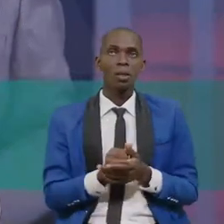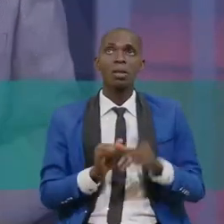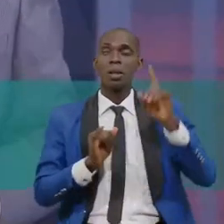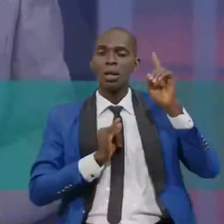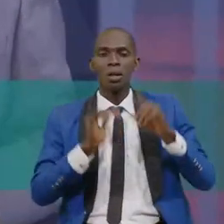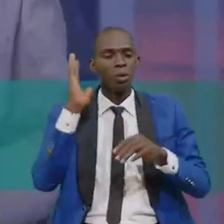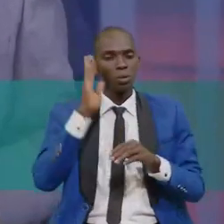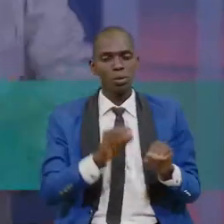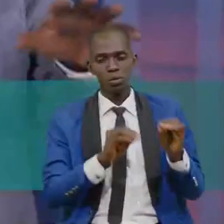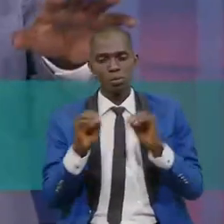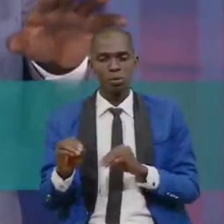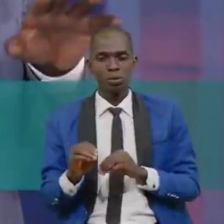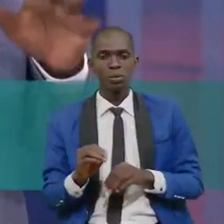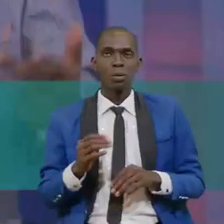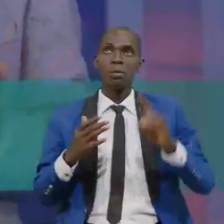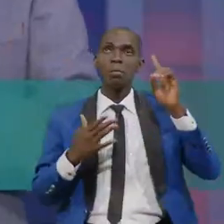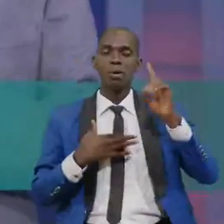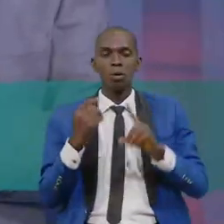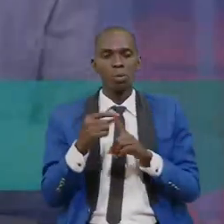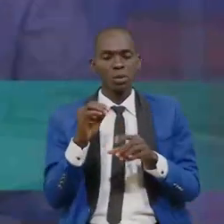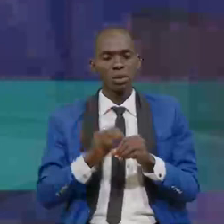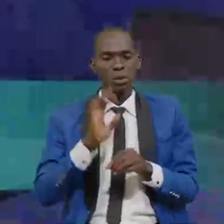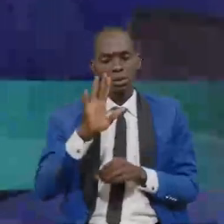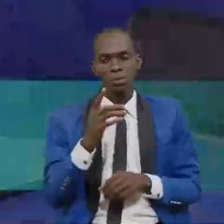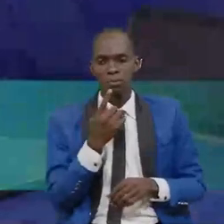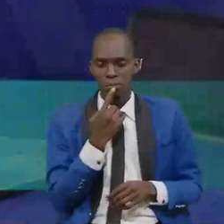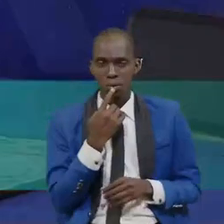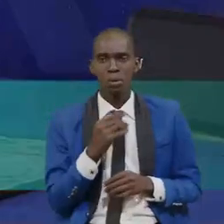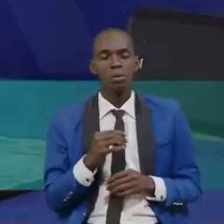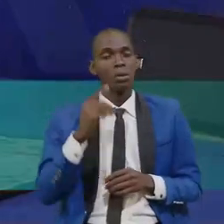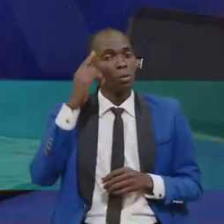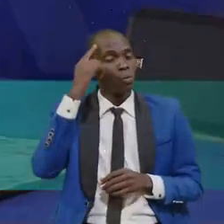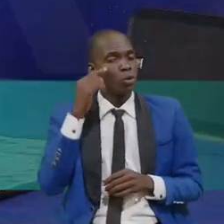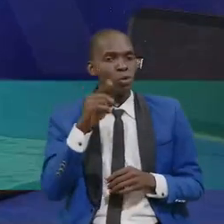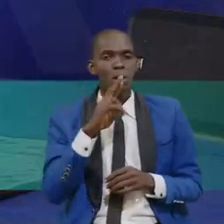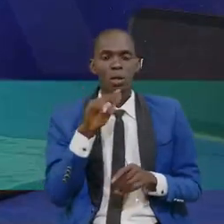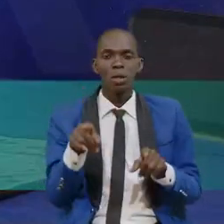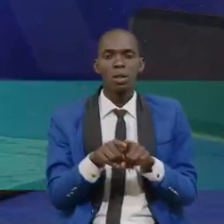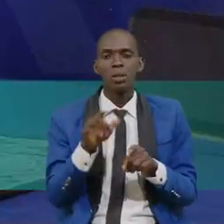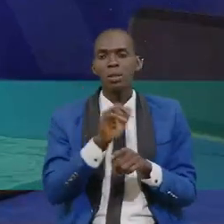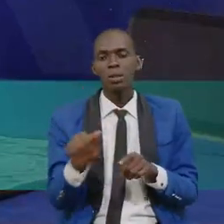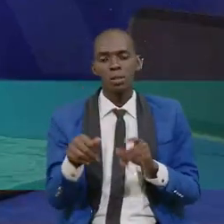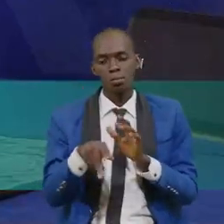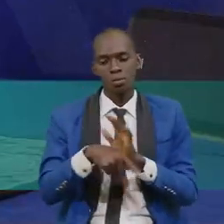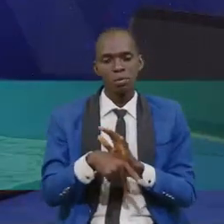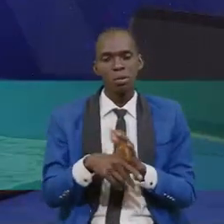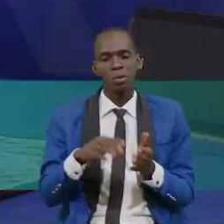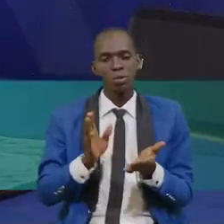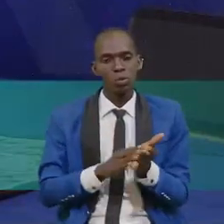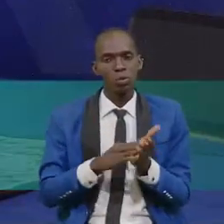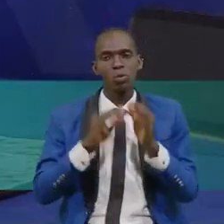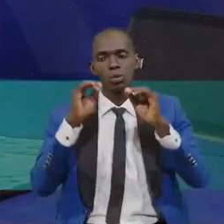paroles dans sa bouche. Moïse, tu es comme l'enseignant du primaire et